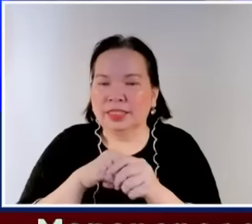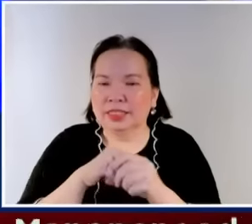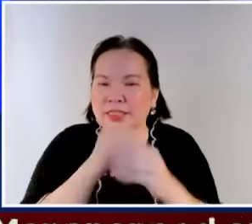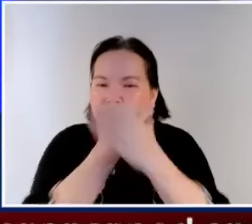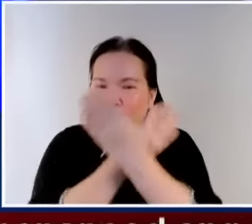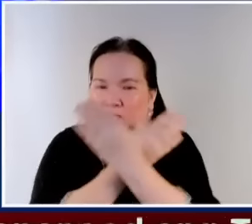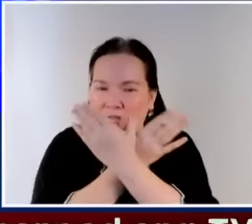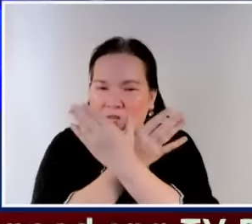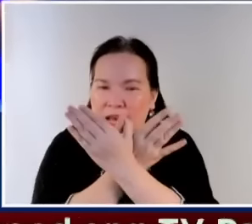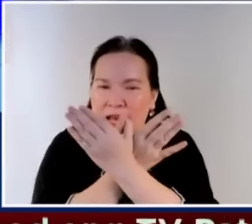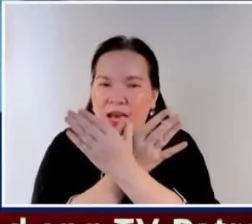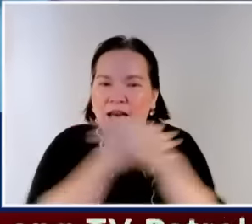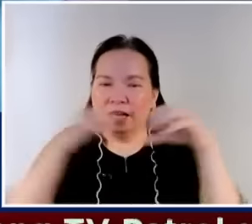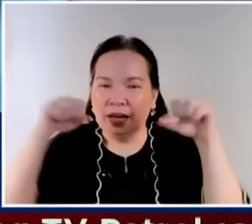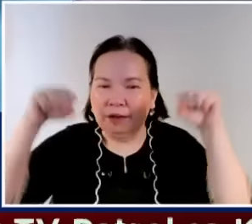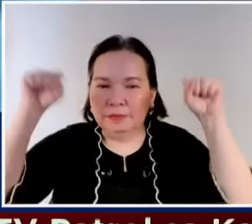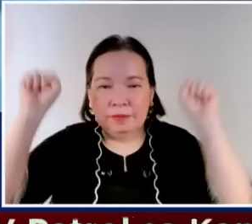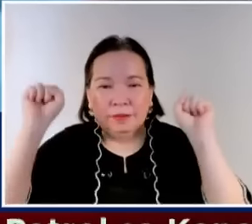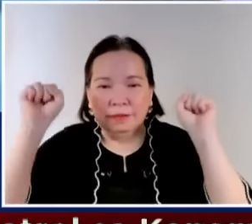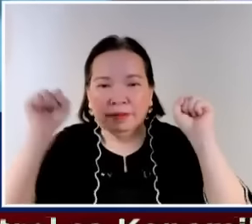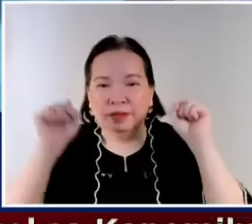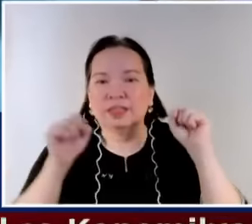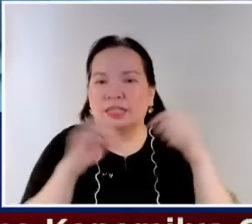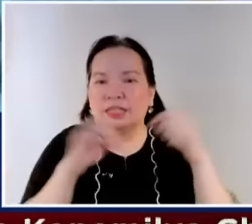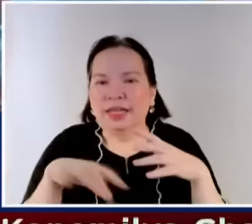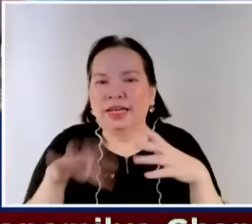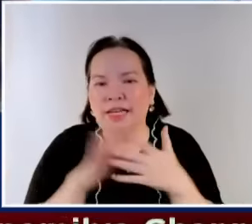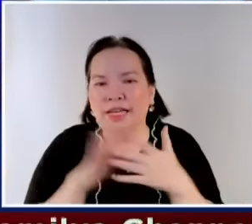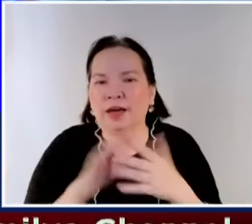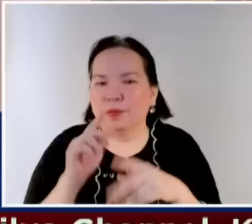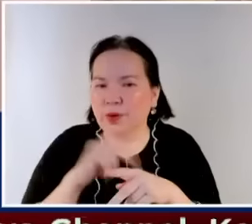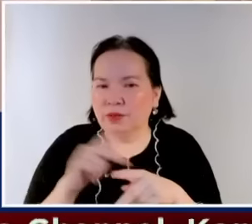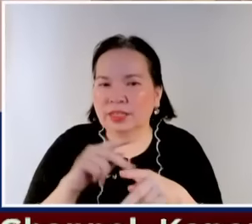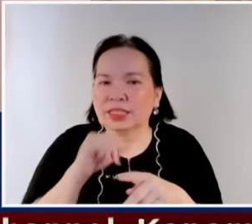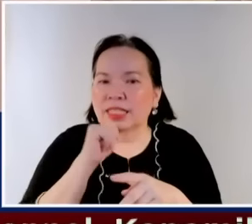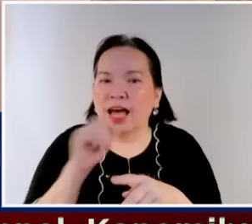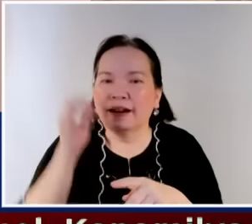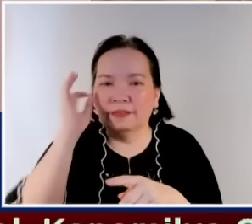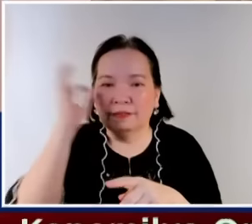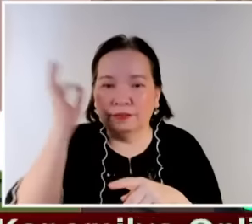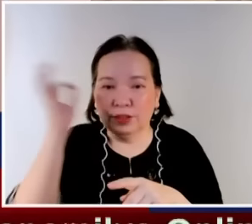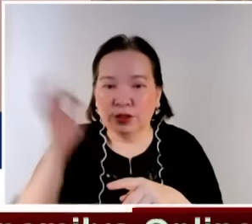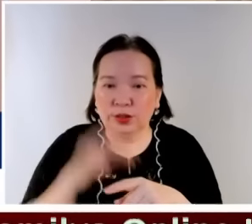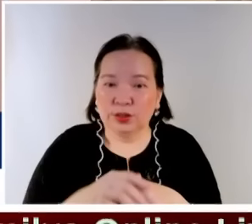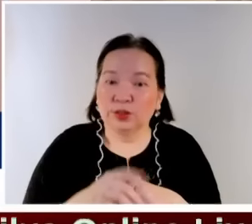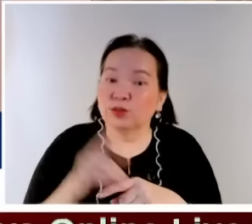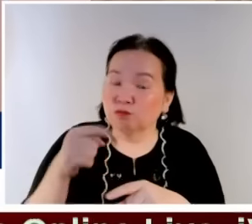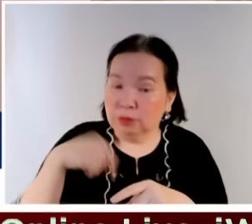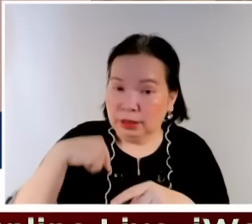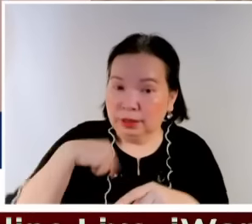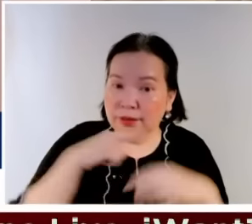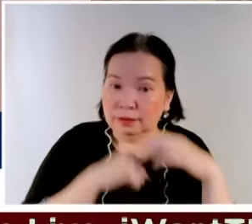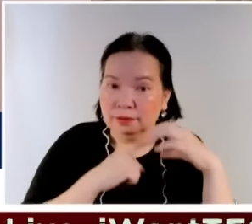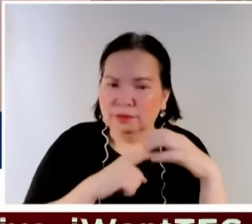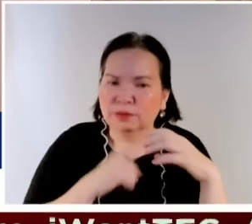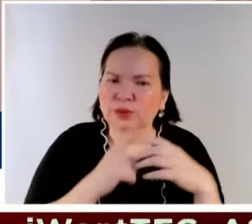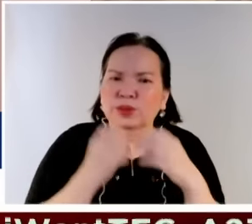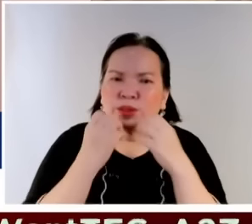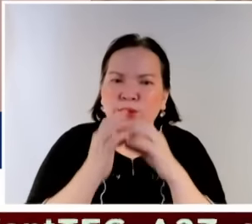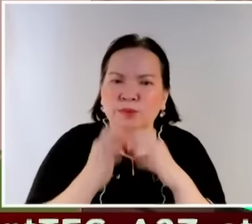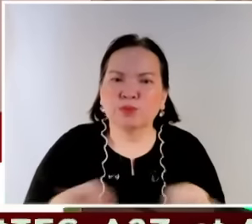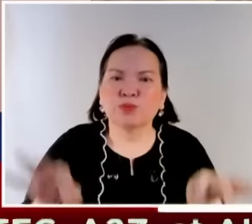ay nagwagi sa kategoryang professional non-fiction. For ABS-CBN, napaka-importante ng segment na